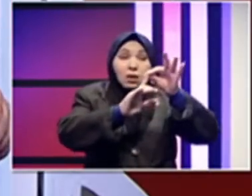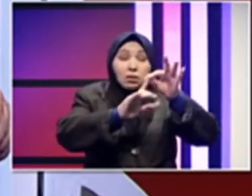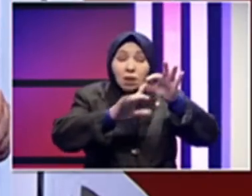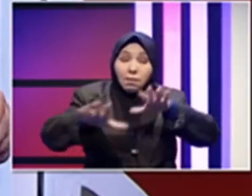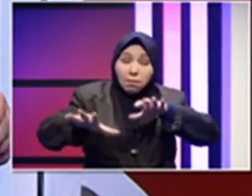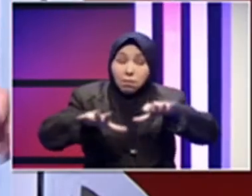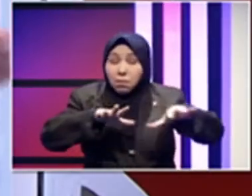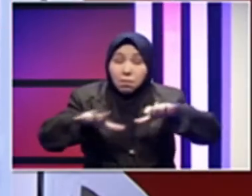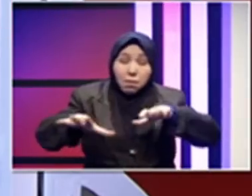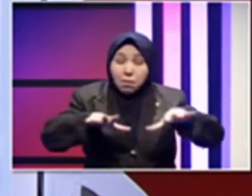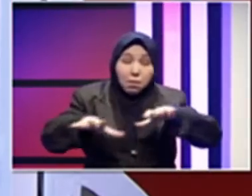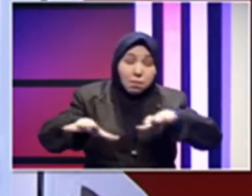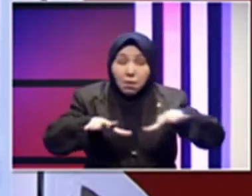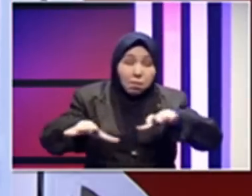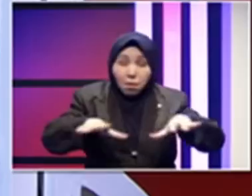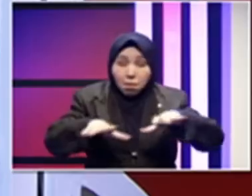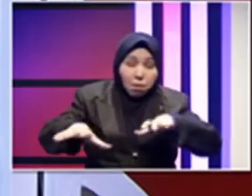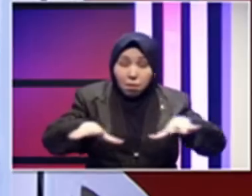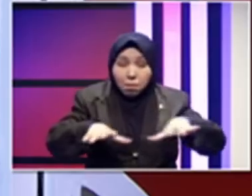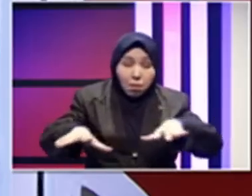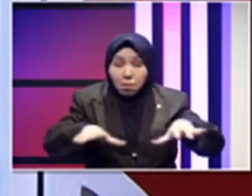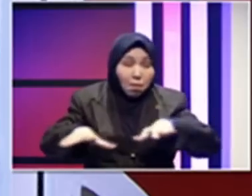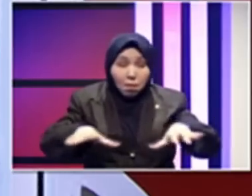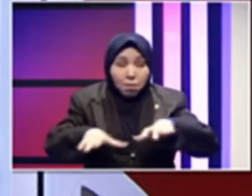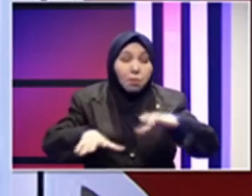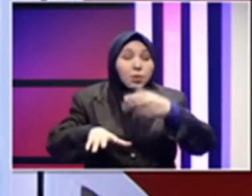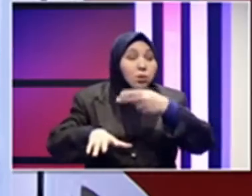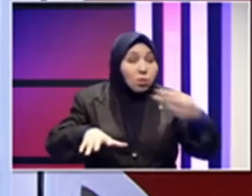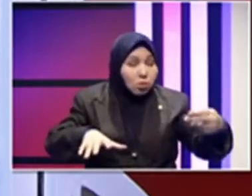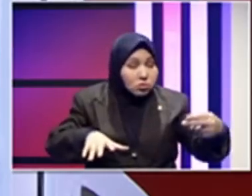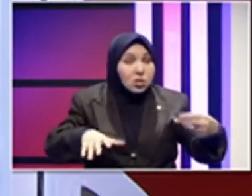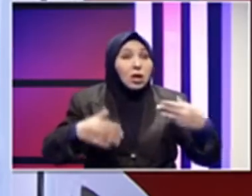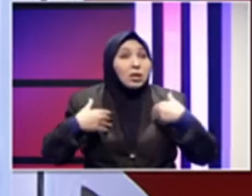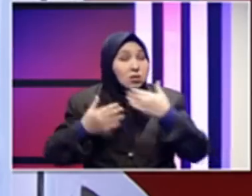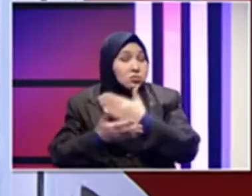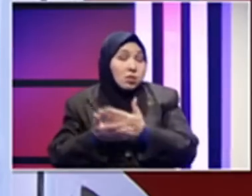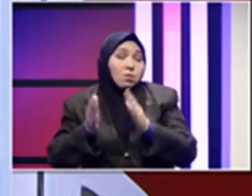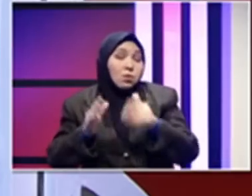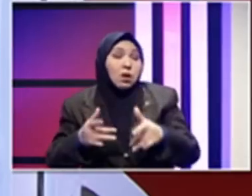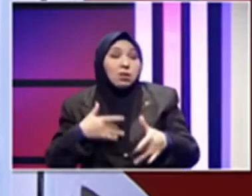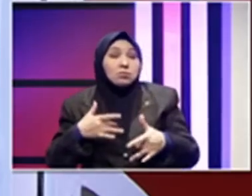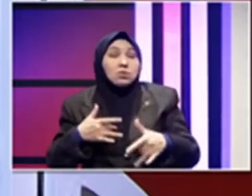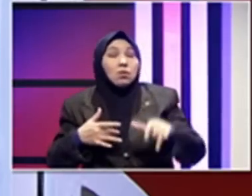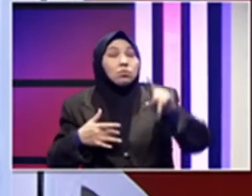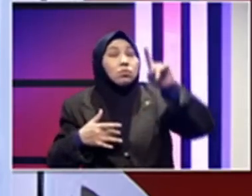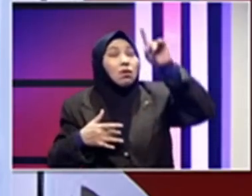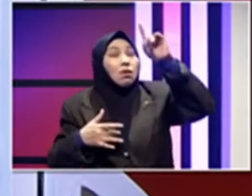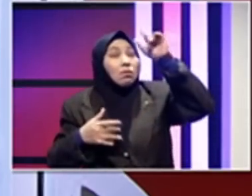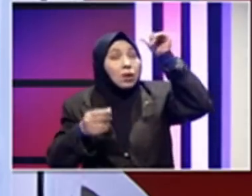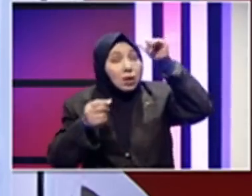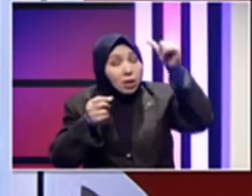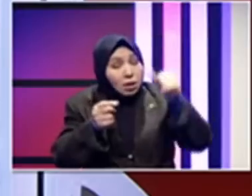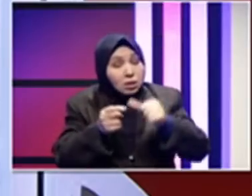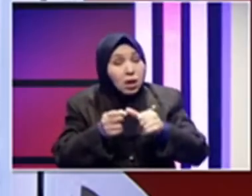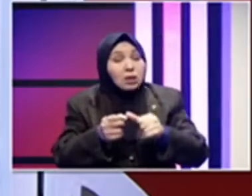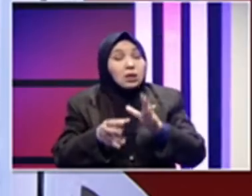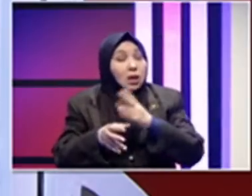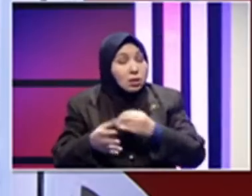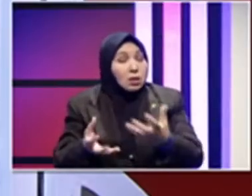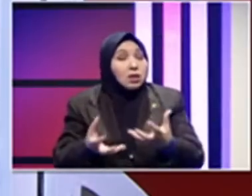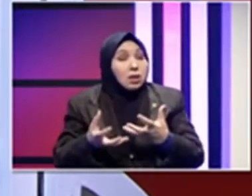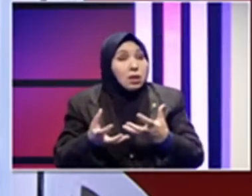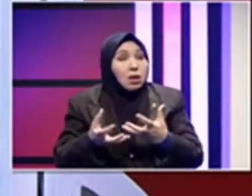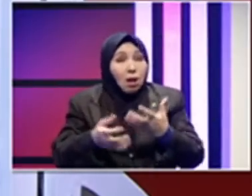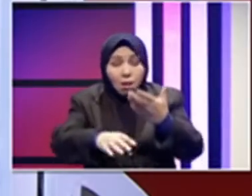di Indonesia, ya, 6.2 skala Richter. Bagi setengah orang dia rasakan, ya Allah, ini adalah satu peringatan. Betul. Dan dia nak